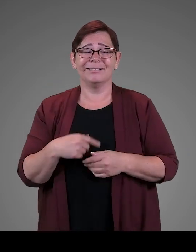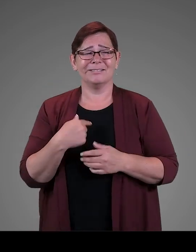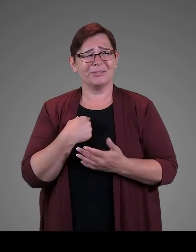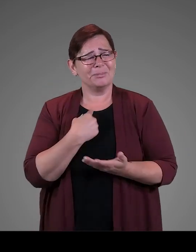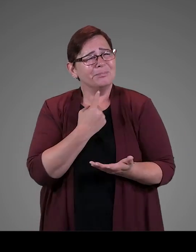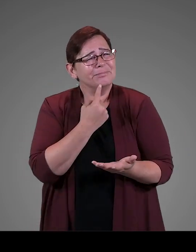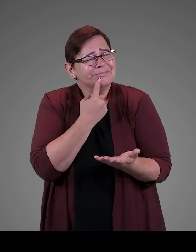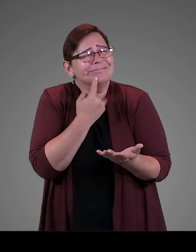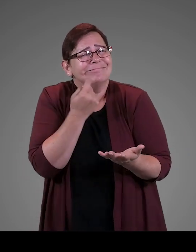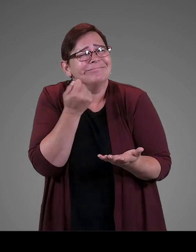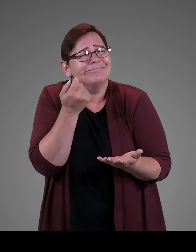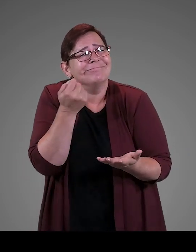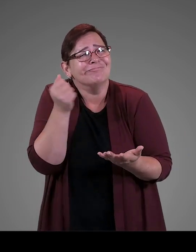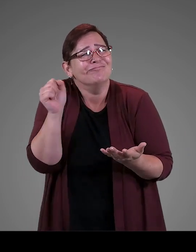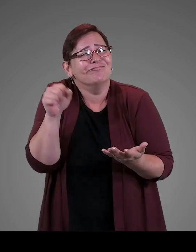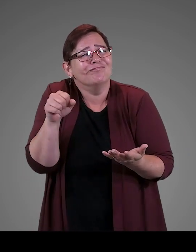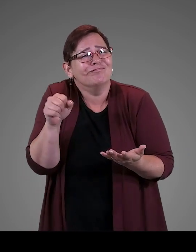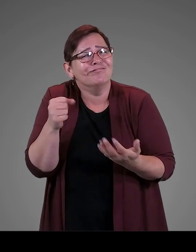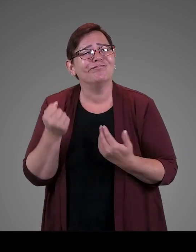donc,